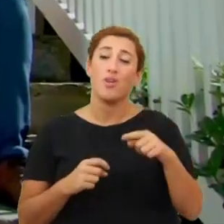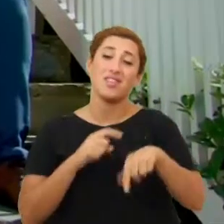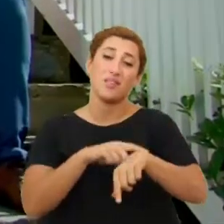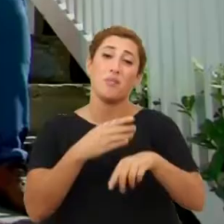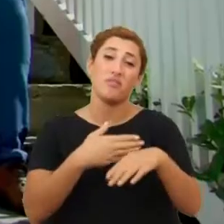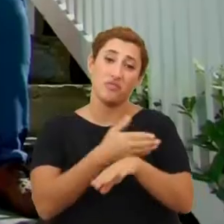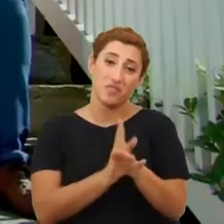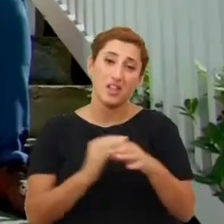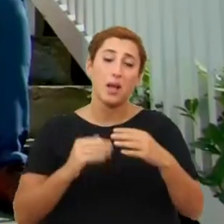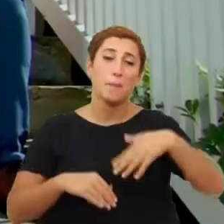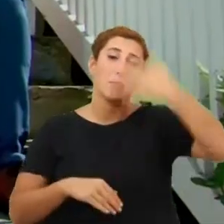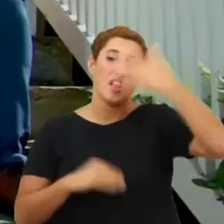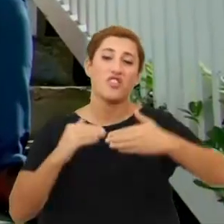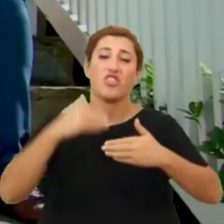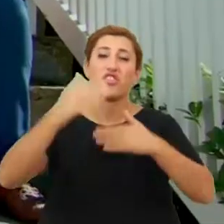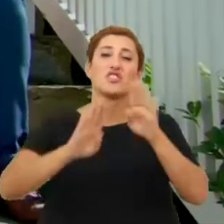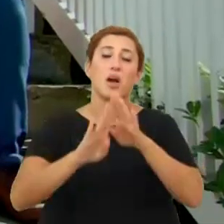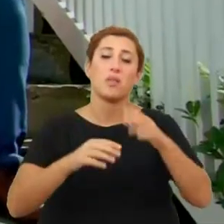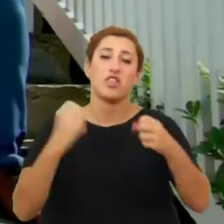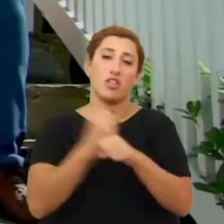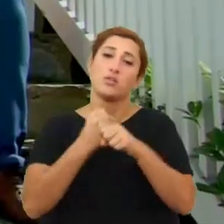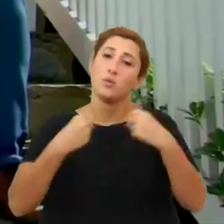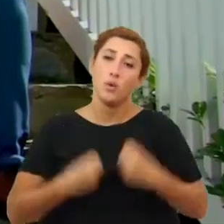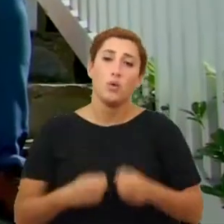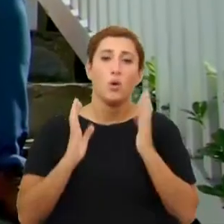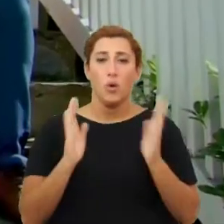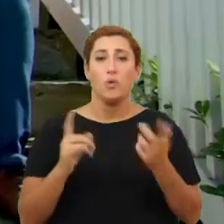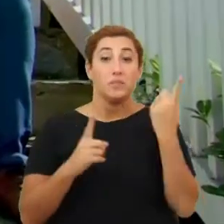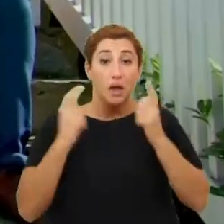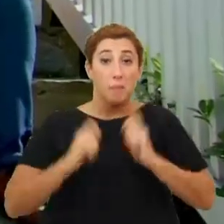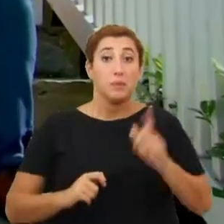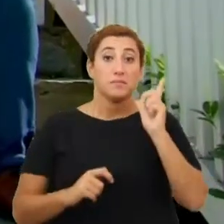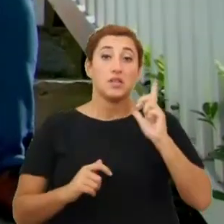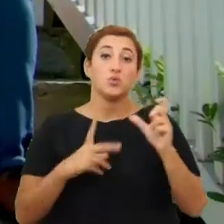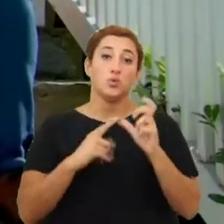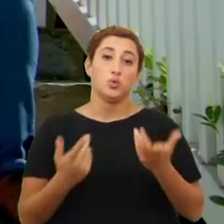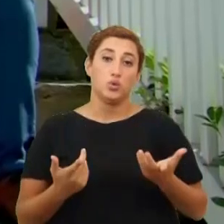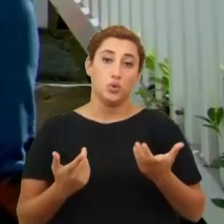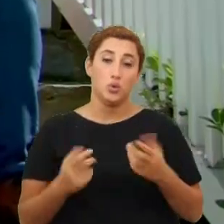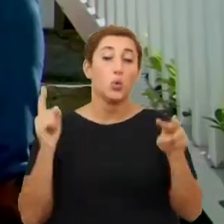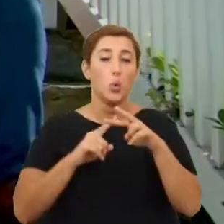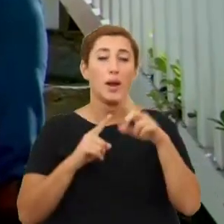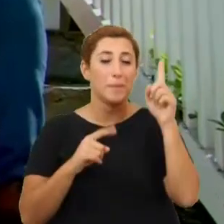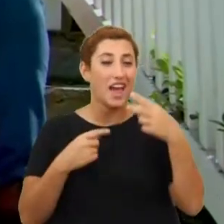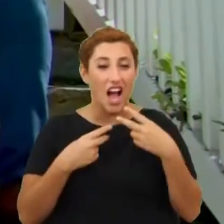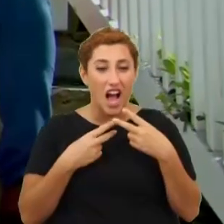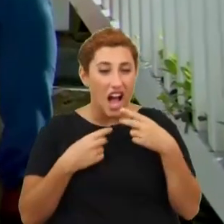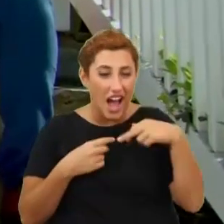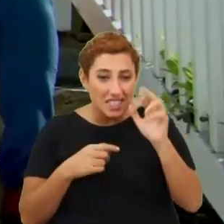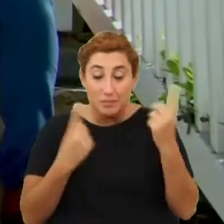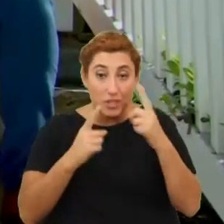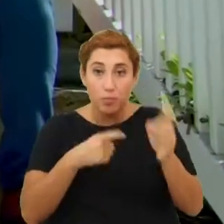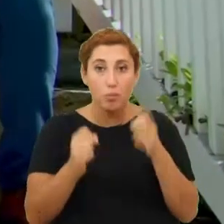artık villanın dış kapısına taşta oturur görürsün. Of, bir şeyler yapmam lazım Şükrü. Nurhan'ın bir açığını bulmam